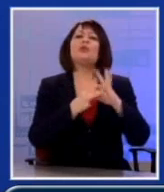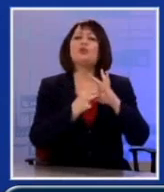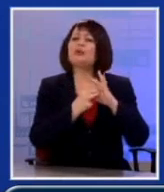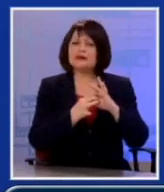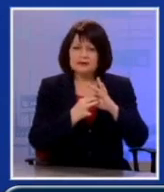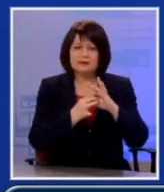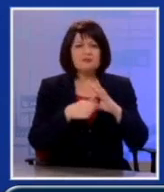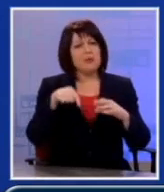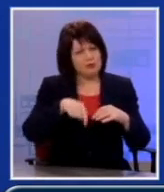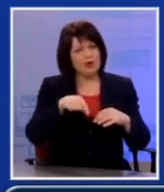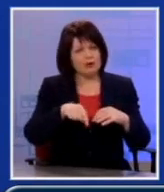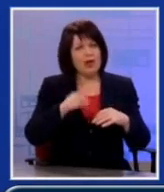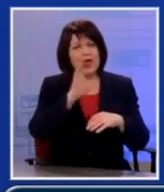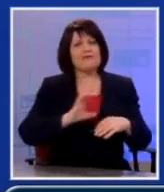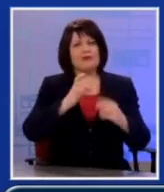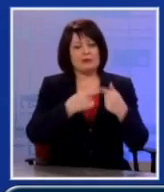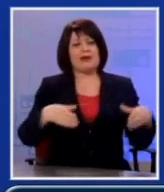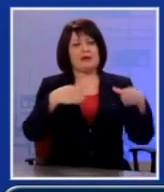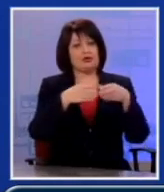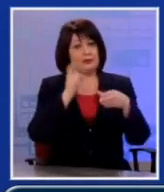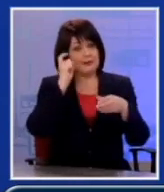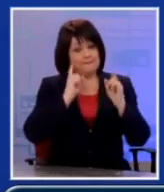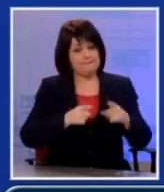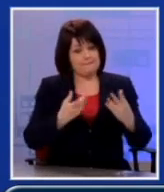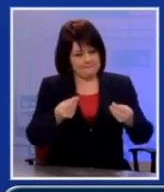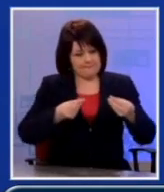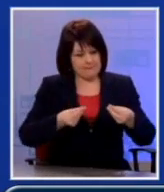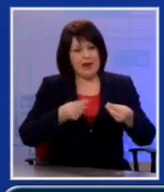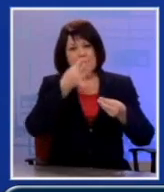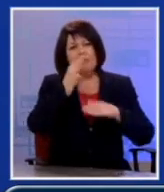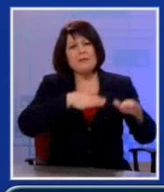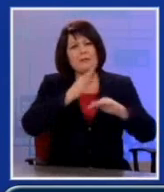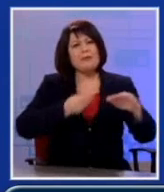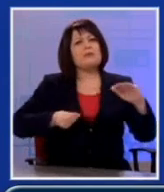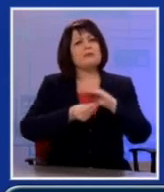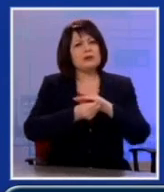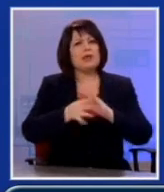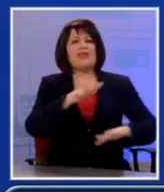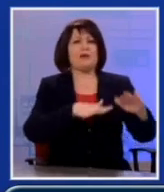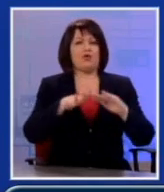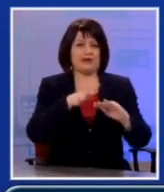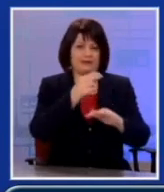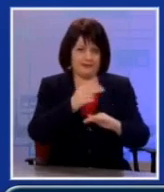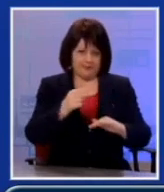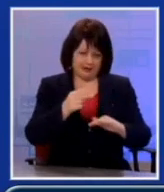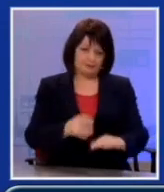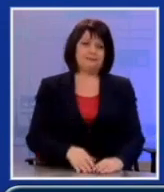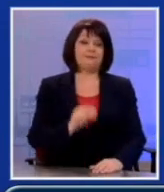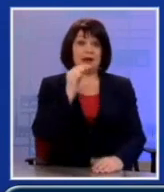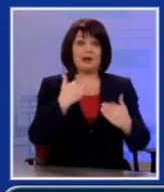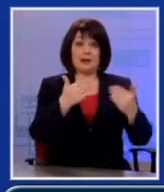από αυτό το πόρισμα της Ευρωπαϊκής Επιτροπής με την διαφθορά και την διαπλοκή. Η